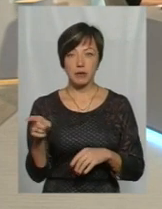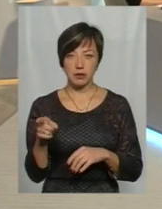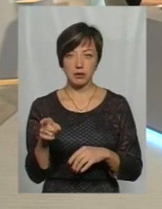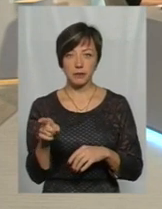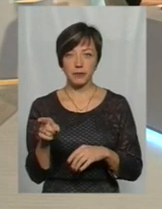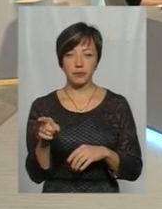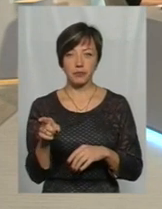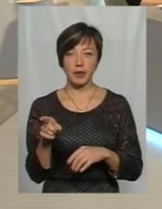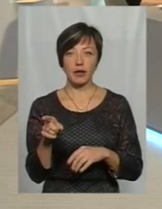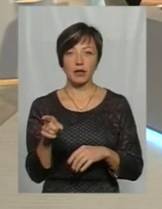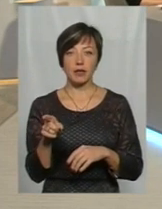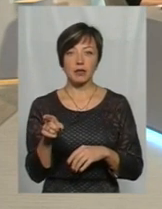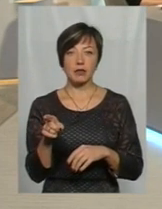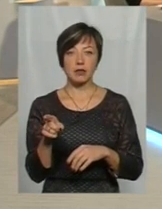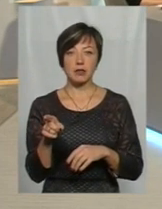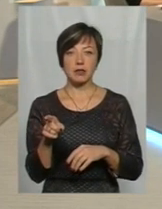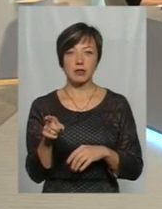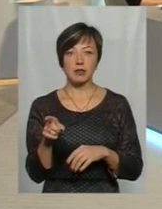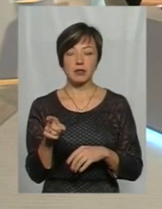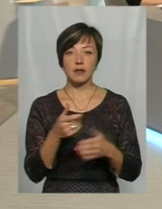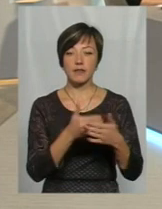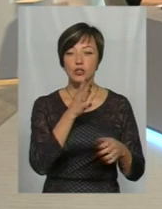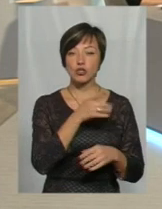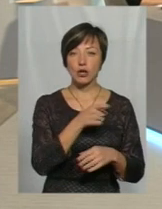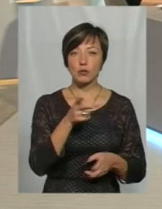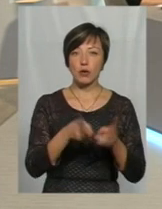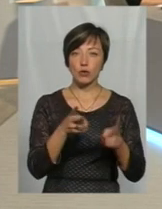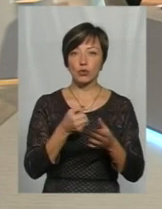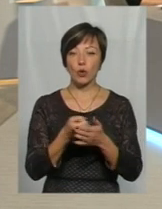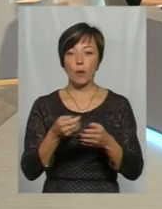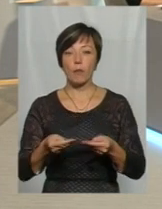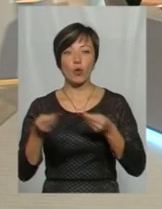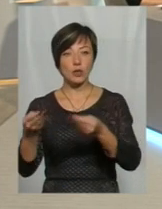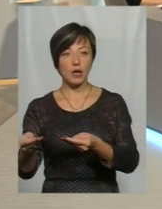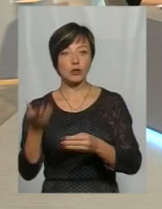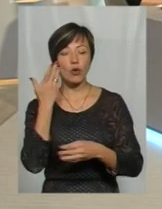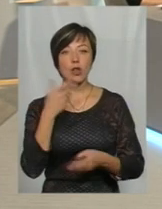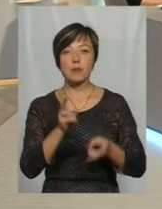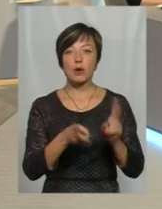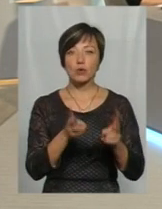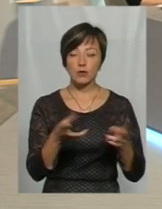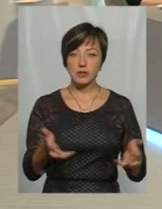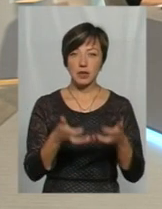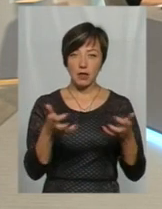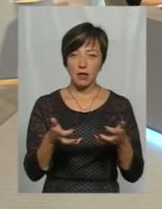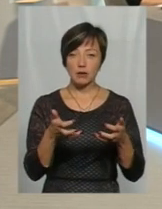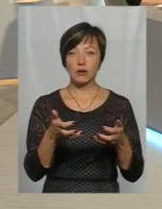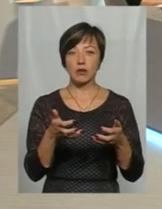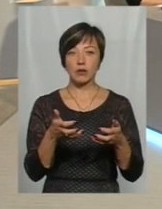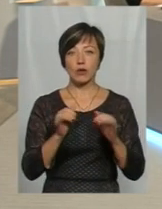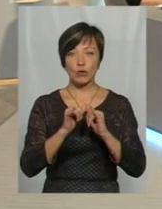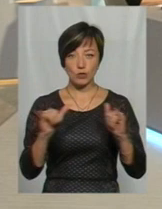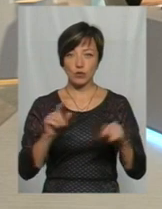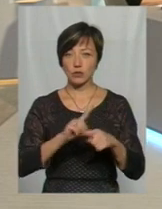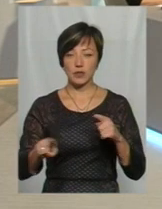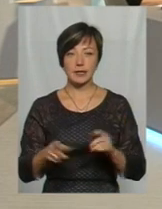термін. Експозиція, термін від часу приготування до подачі, коли був приготовлений цей салат, тому що